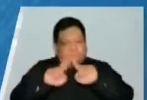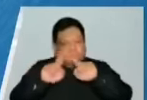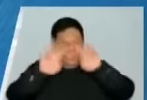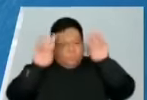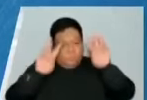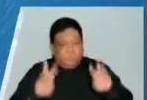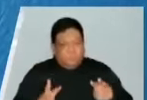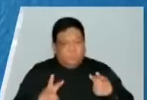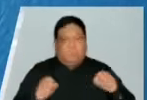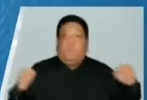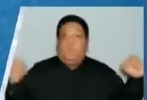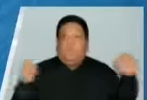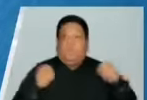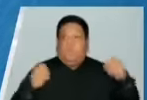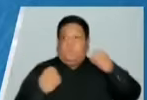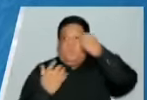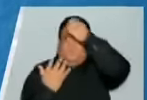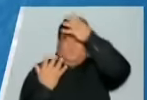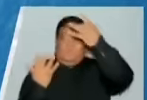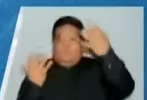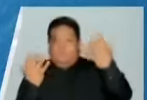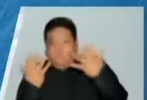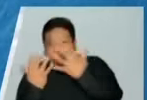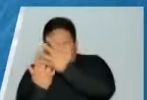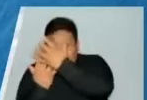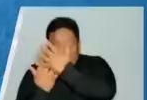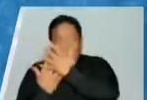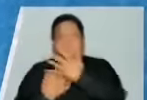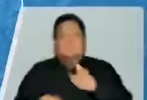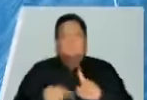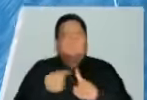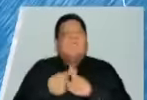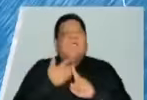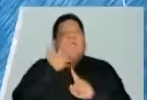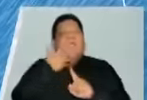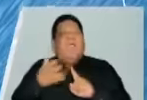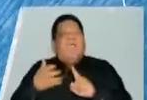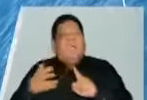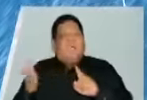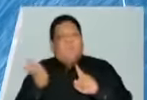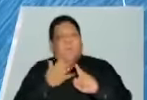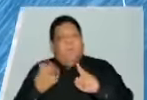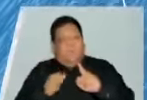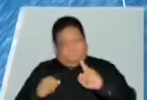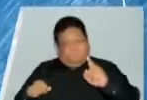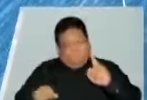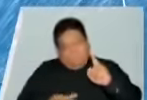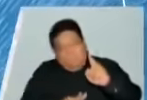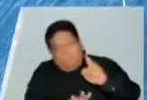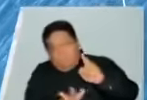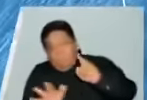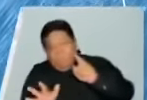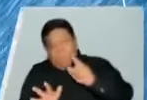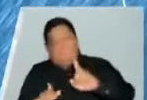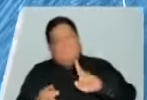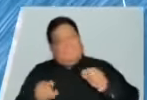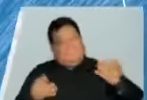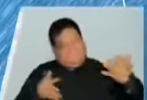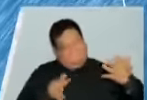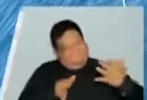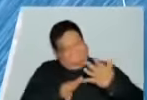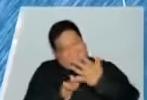at Easterlies, kundi pati ang shear line. Ang shear line ay kung saan nagsasalubong ang malamig at mainit na